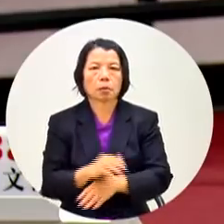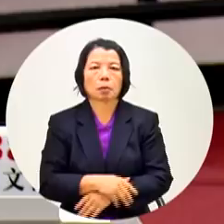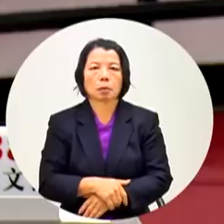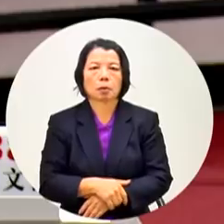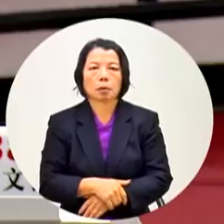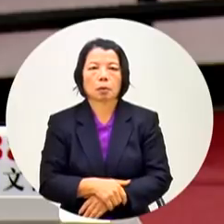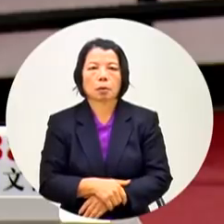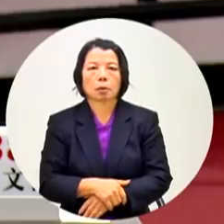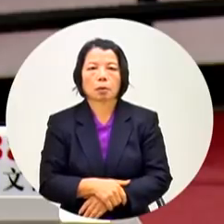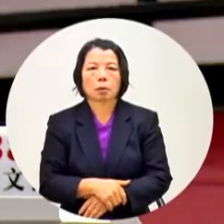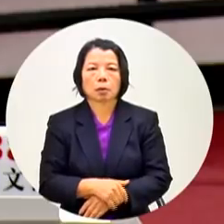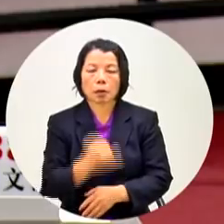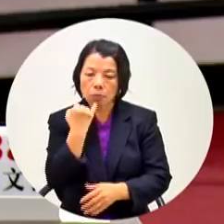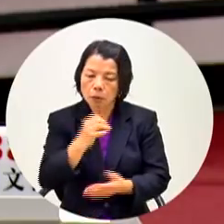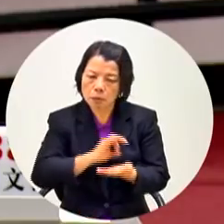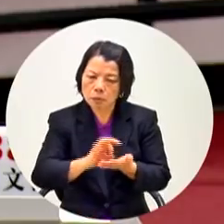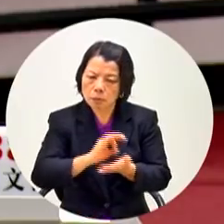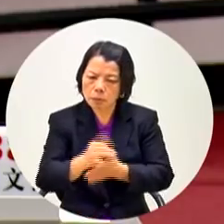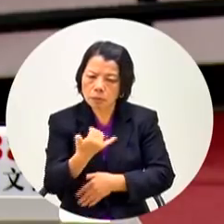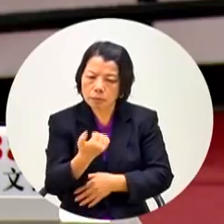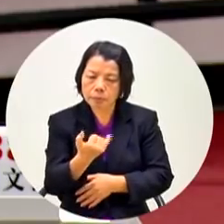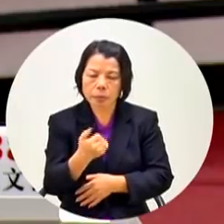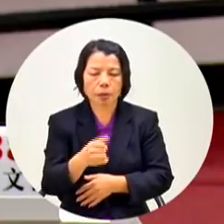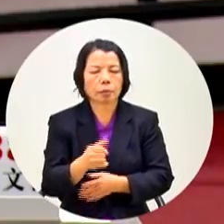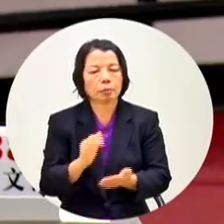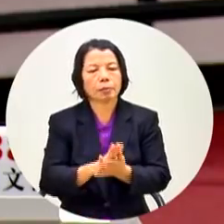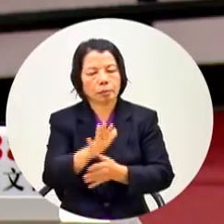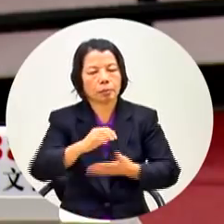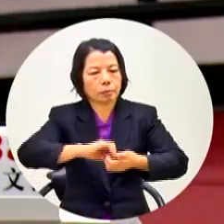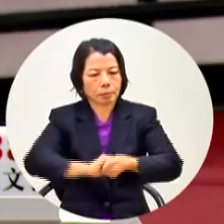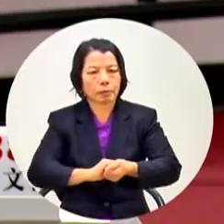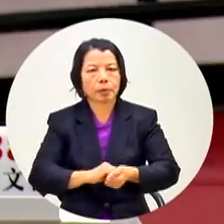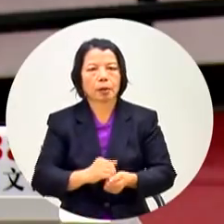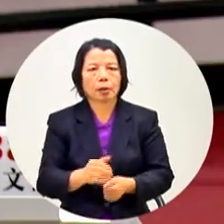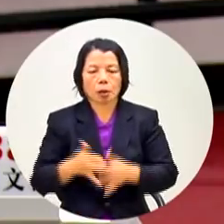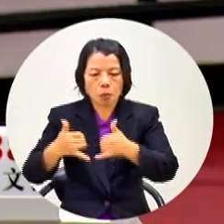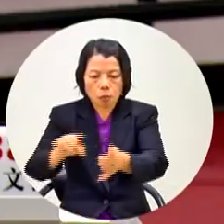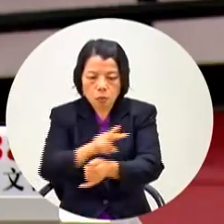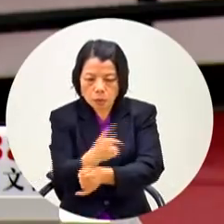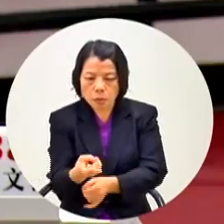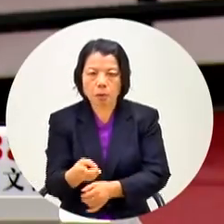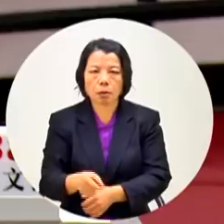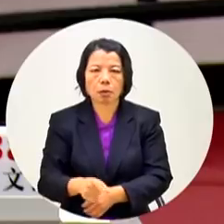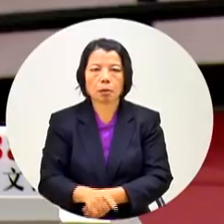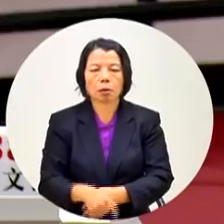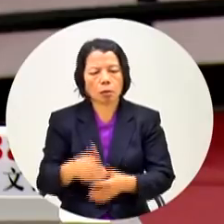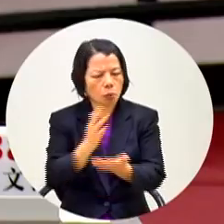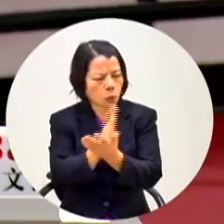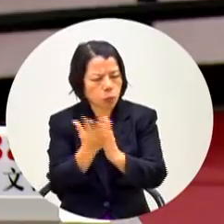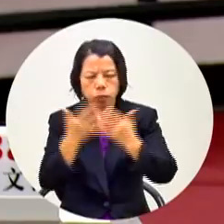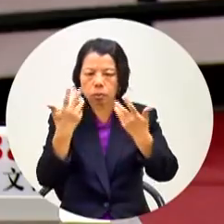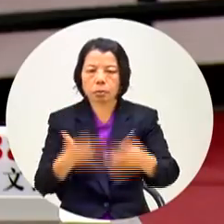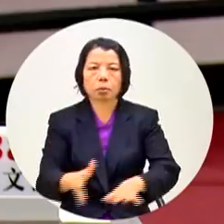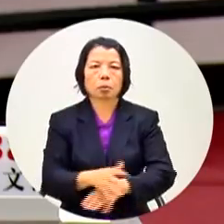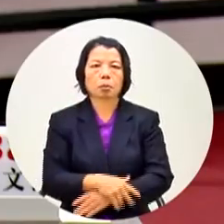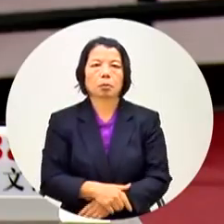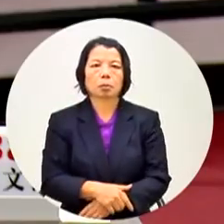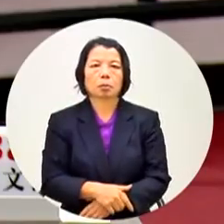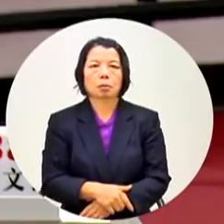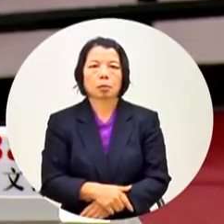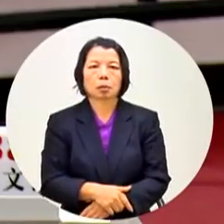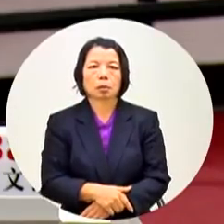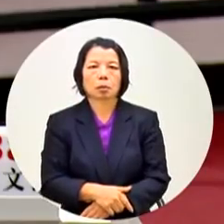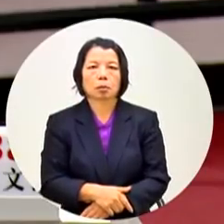哦啊、第五个就是改路线，那改路线又有好多种、哦、我想这个是最近要除了这个一